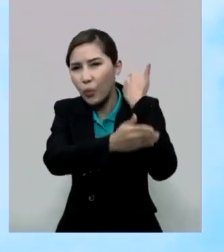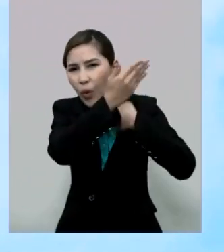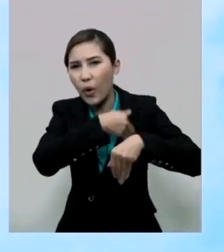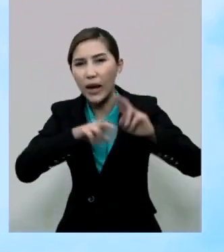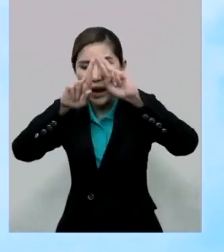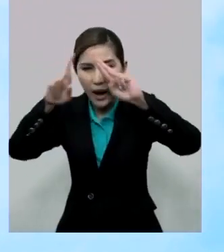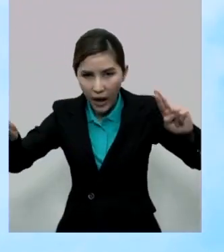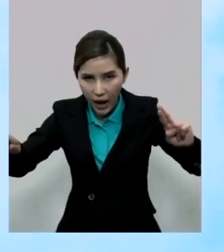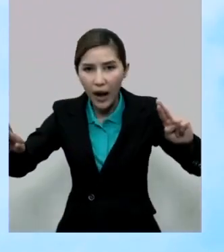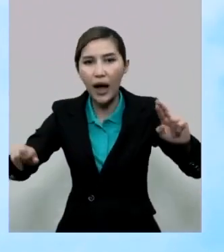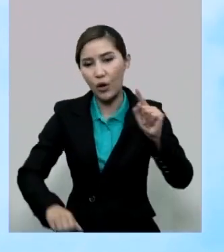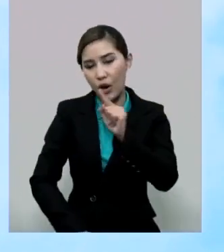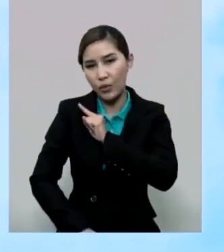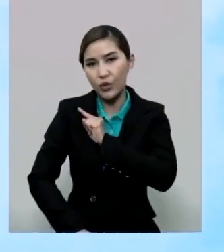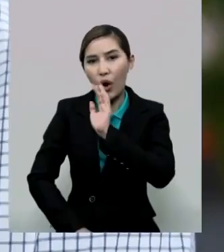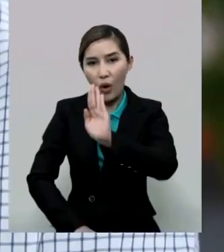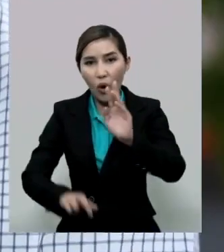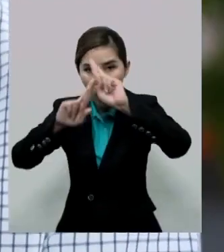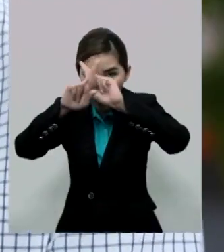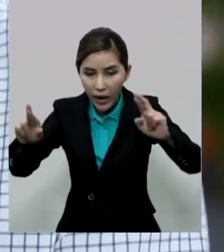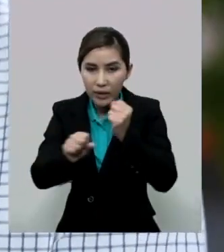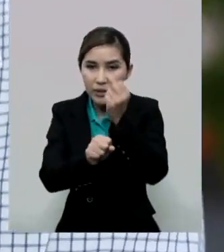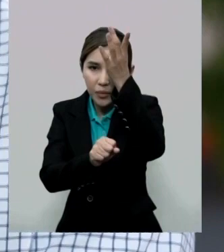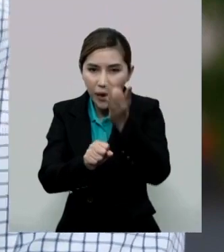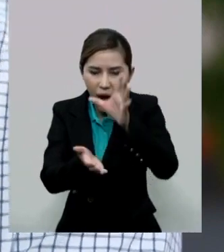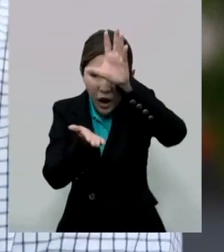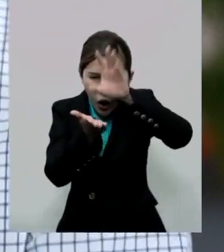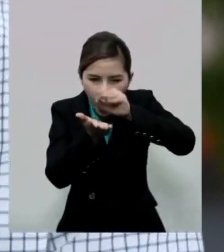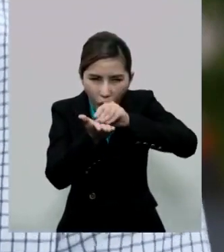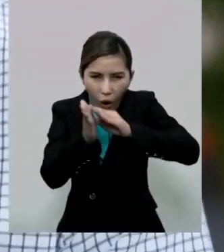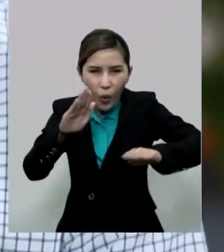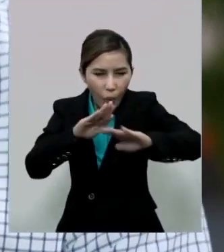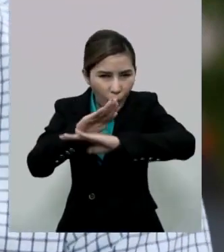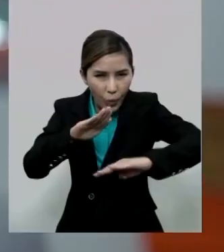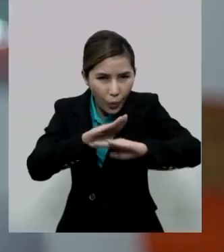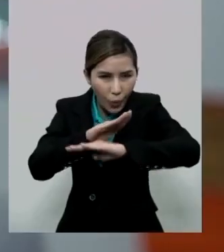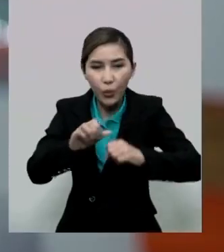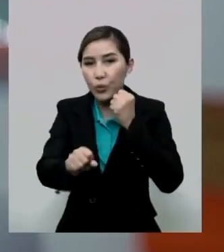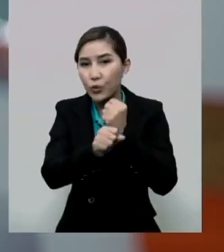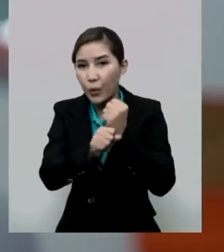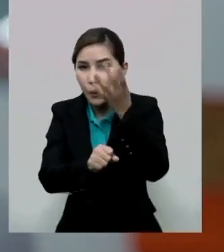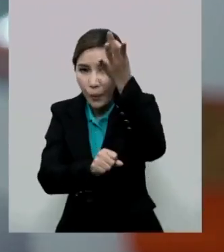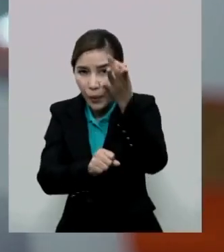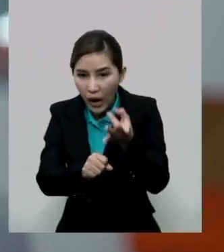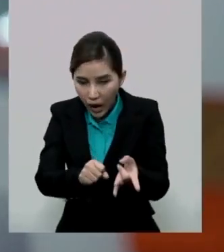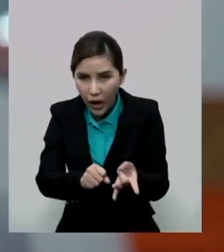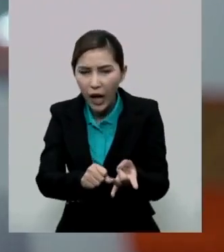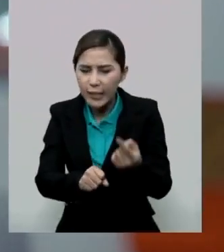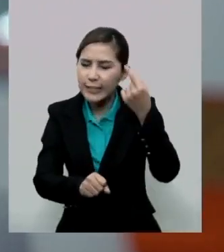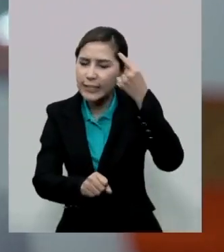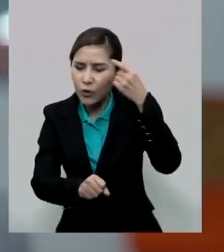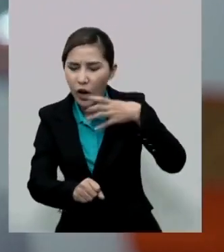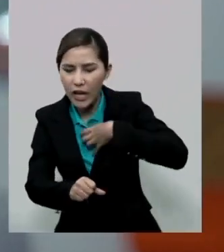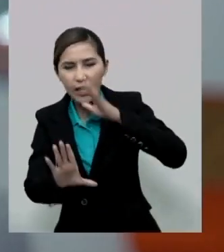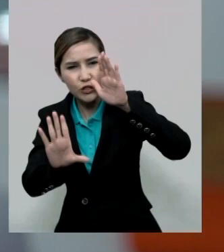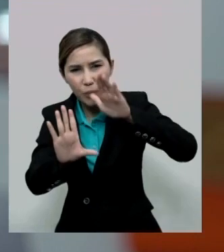นว่างานที่นี่จะเป็นยังไงเขาจะได้ตัดสินใจว่าเขาอยากจะสมัครหรือไม ่ค่ะอยากให้เล่าให้ฟังหน่อยว่าจากประสบ